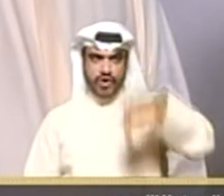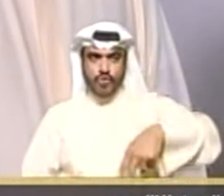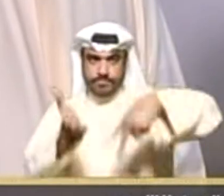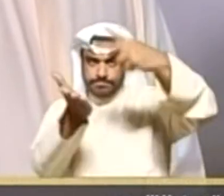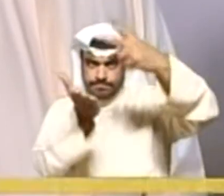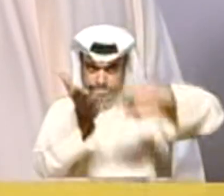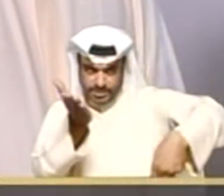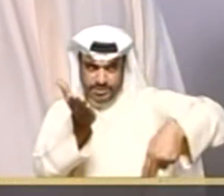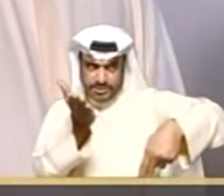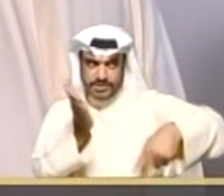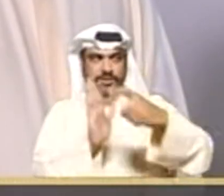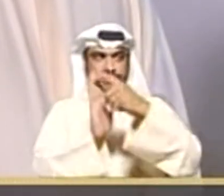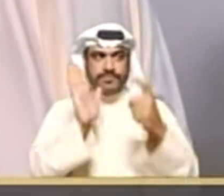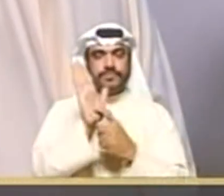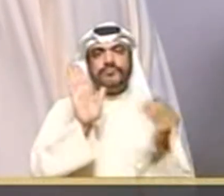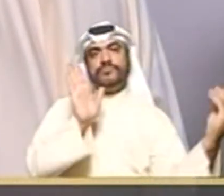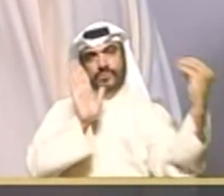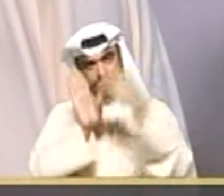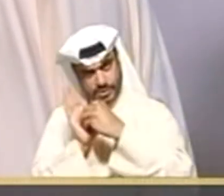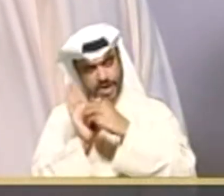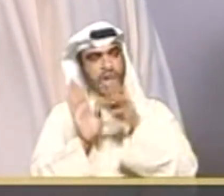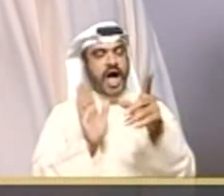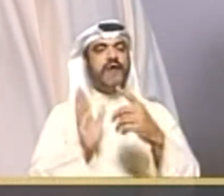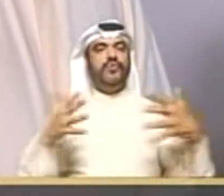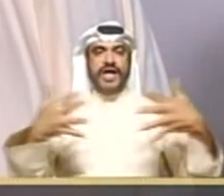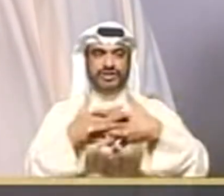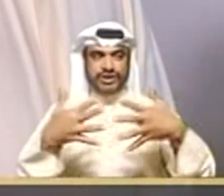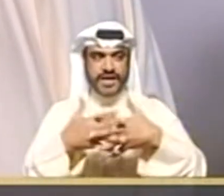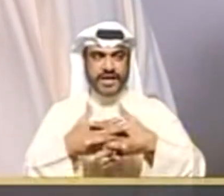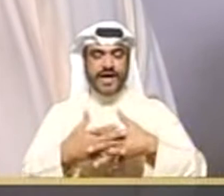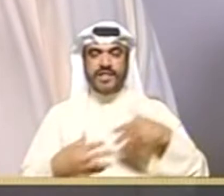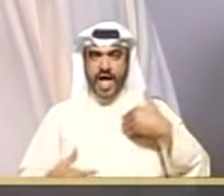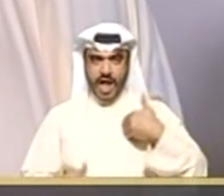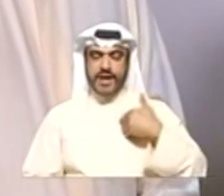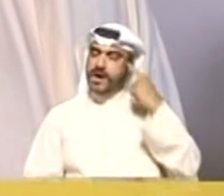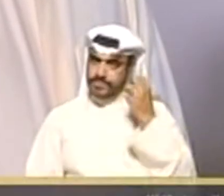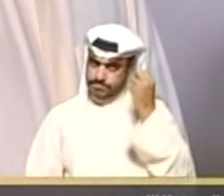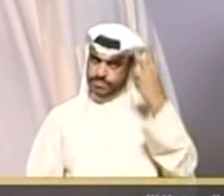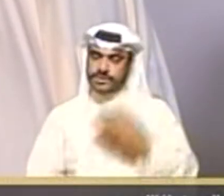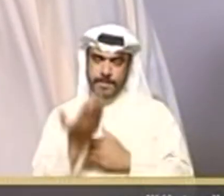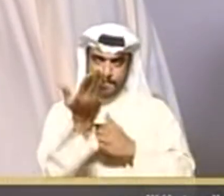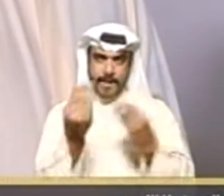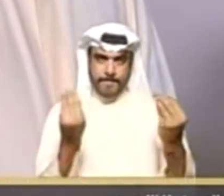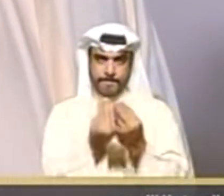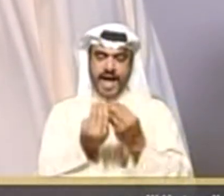إقرار التعديل المقدم على قانون الشركات اللي تقدمت فيه مع مجموعة من الزملاء الأعضاء